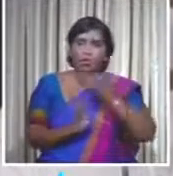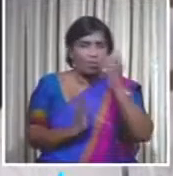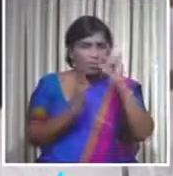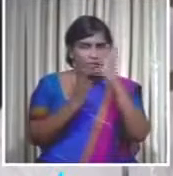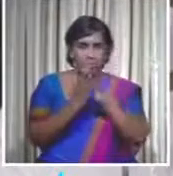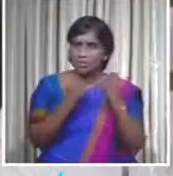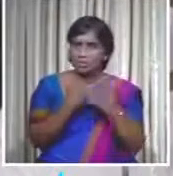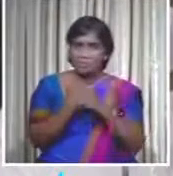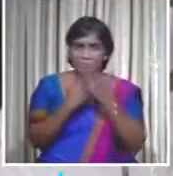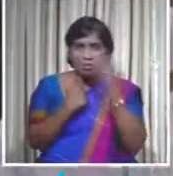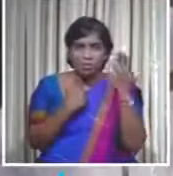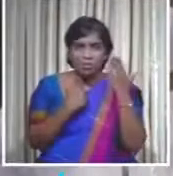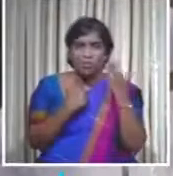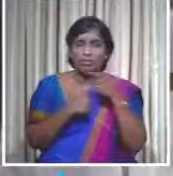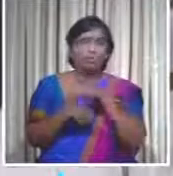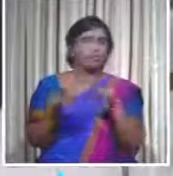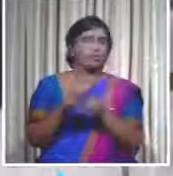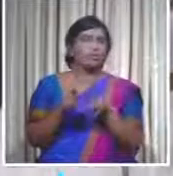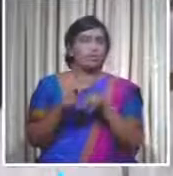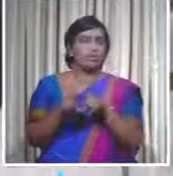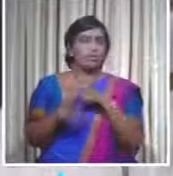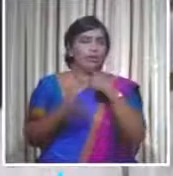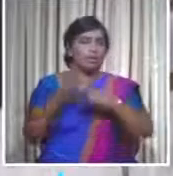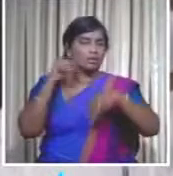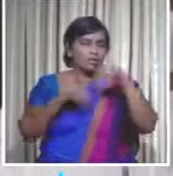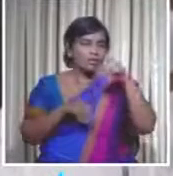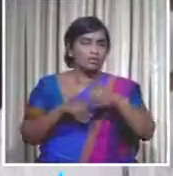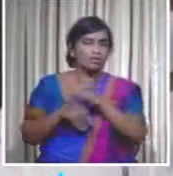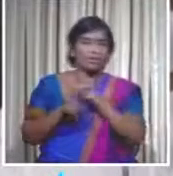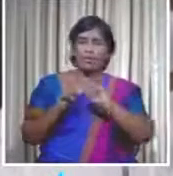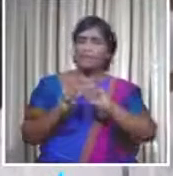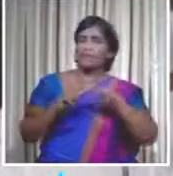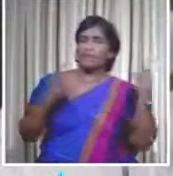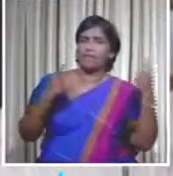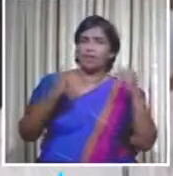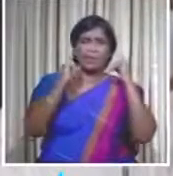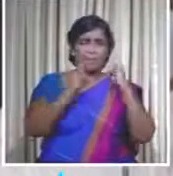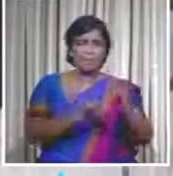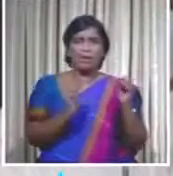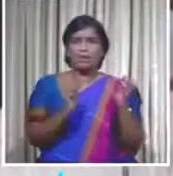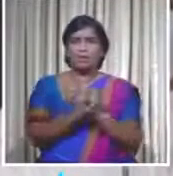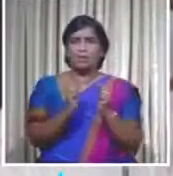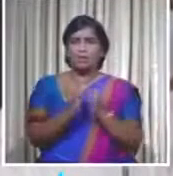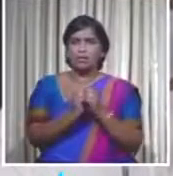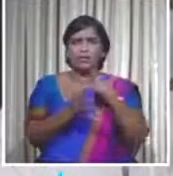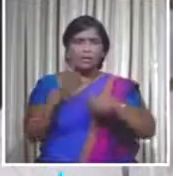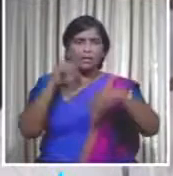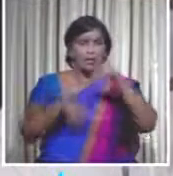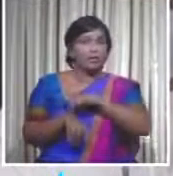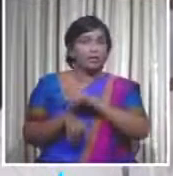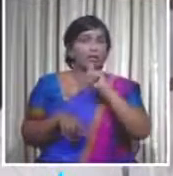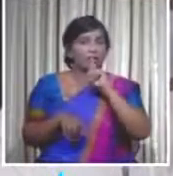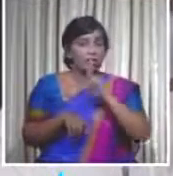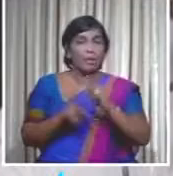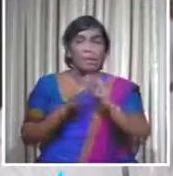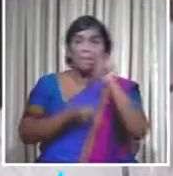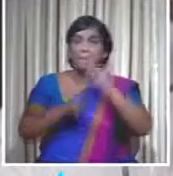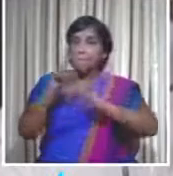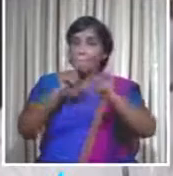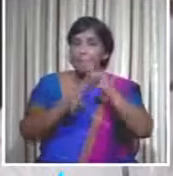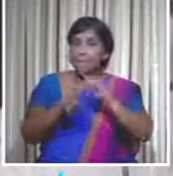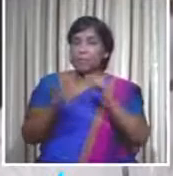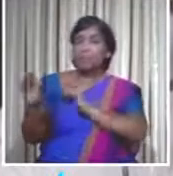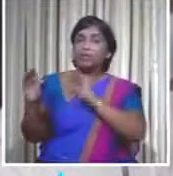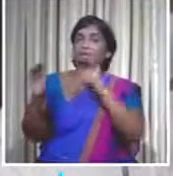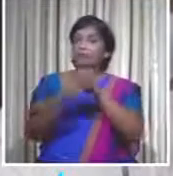ව්‍යවස්ථාවල් හදන්න? එහෙමනම් එතුමාගේ ධර්මරොමට හාත්පසින්ම එතුමා වැඩ කරන්නේ. මේ ජනවරමේ තියෙන්නේ පාර්ලිමේන්තුවේ